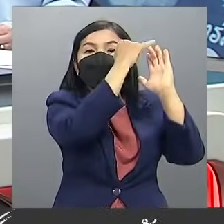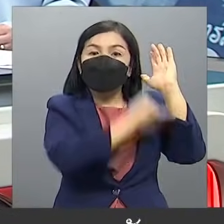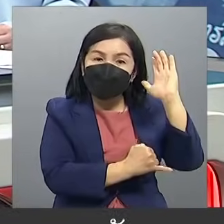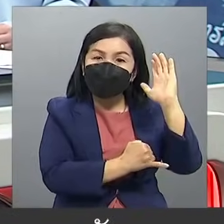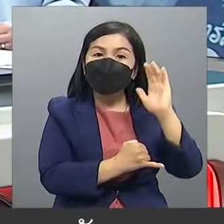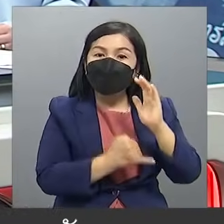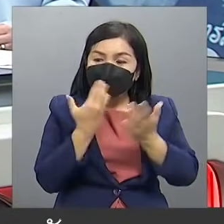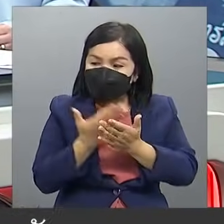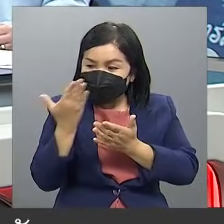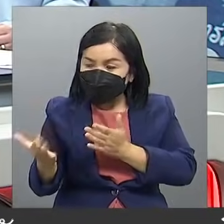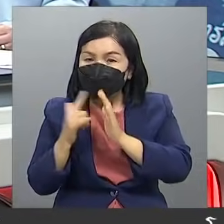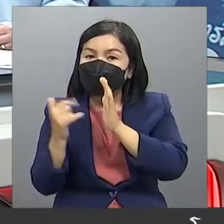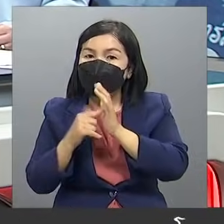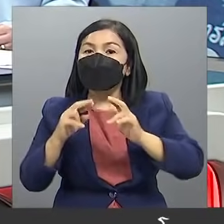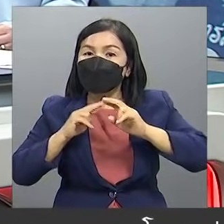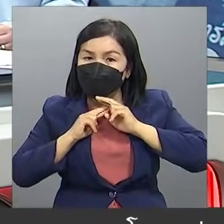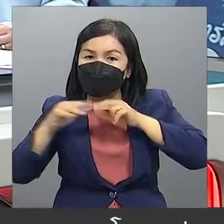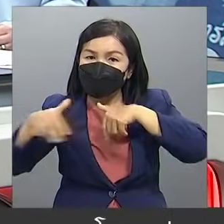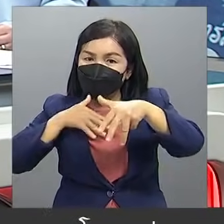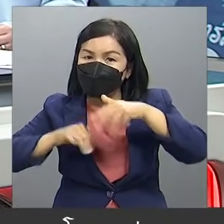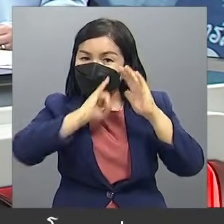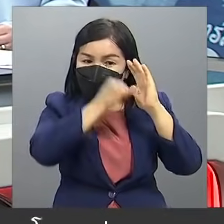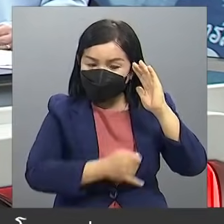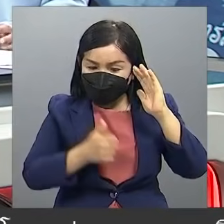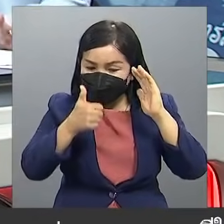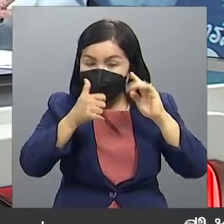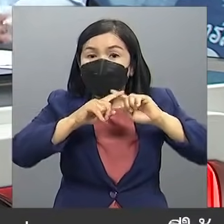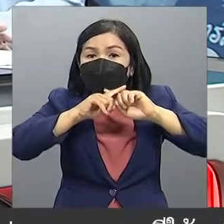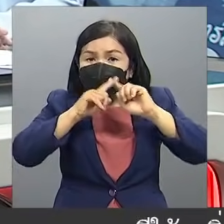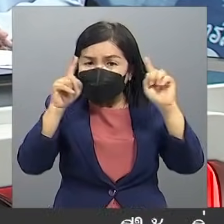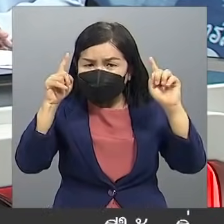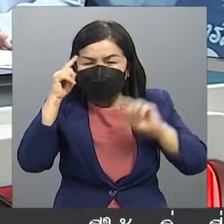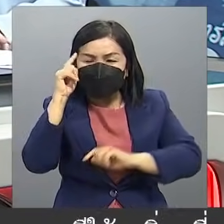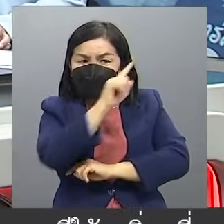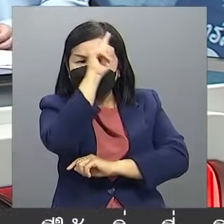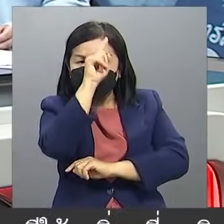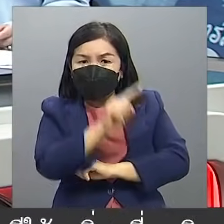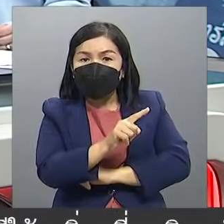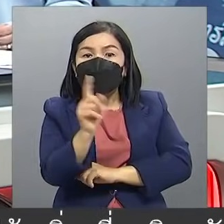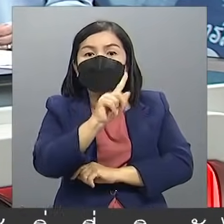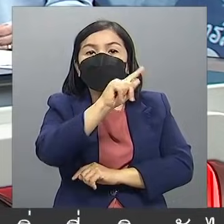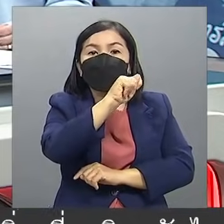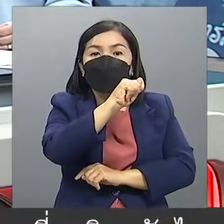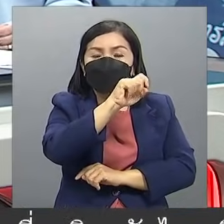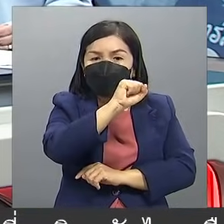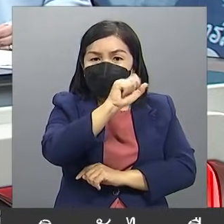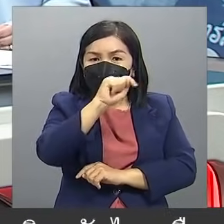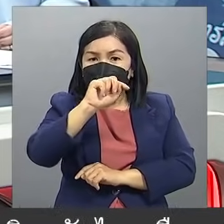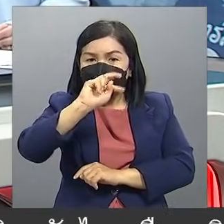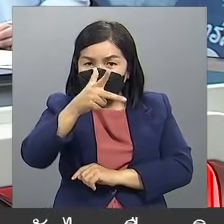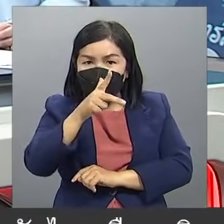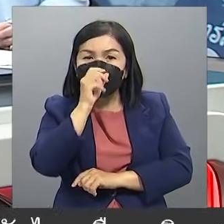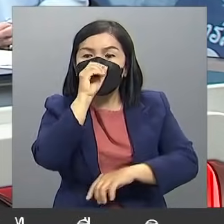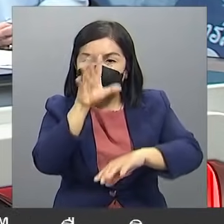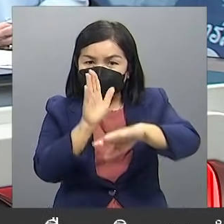ให้กับลูกบ้านของตัวเองค่ะแต่ว่าที่ยังเป็นข้อสงสัยกันอยู่ก็เพราะว่าผู้ตรวจการแผ่นดินเนี่ยเคยวินิจฉัยเอาไว้ตั้งแต่ตอน